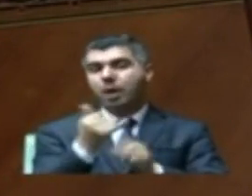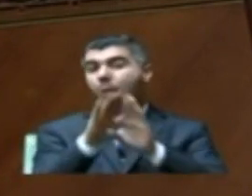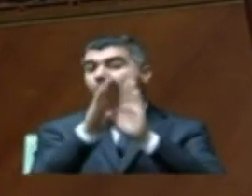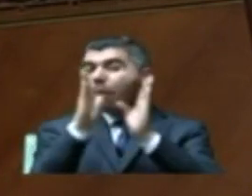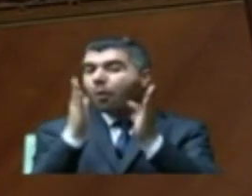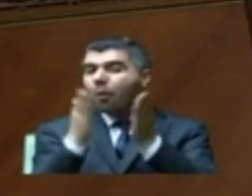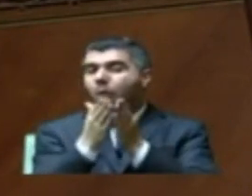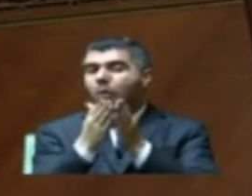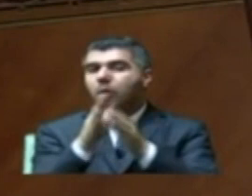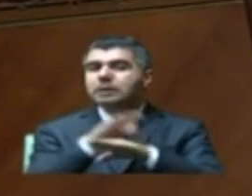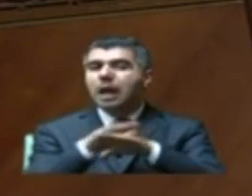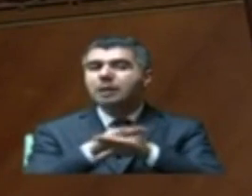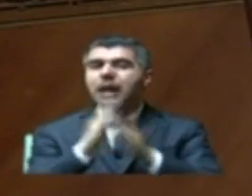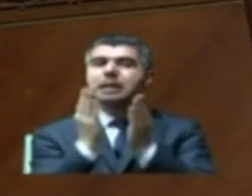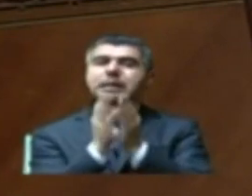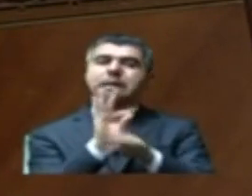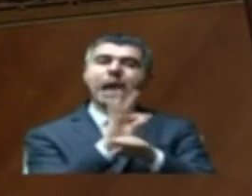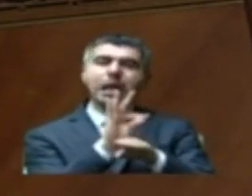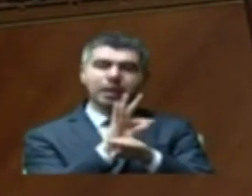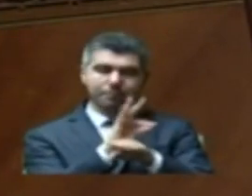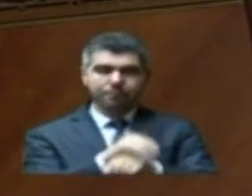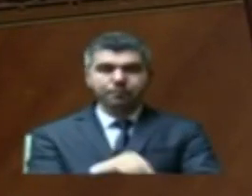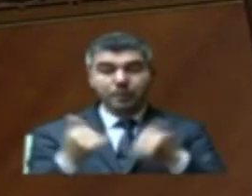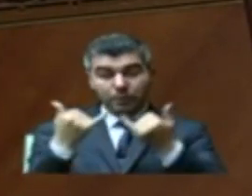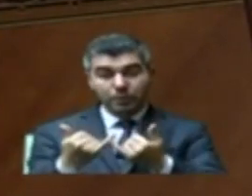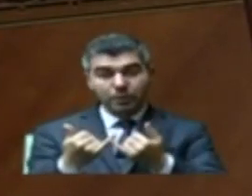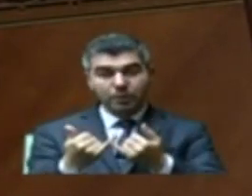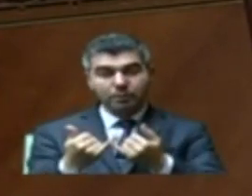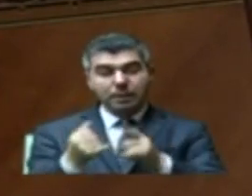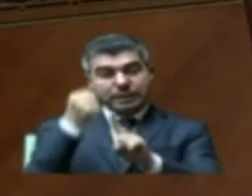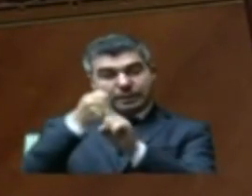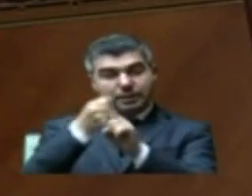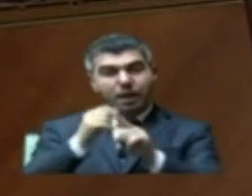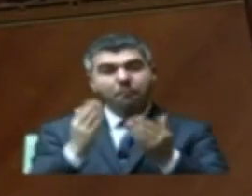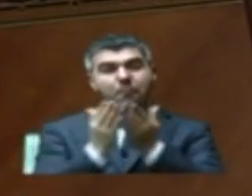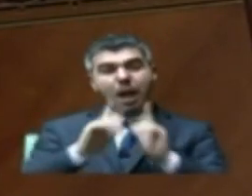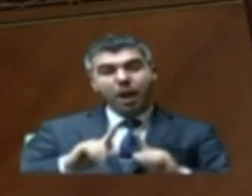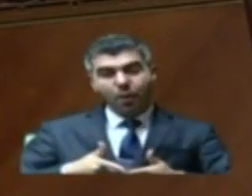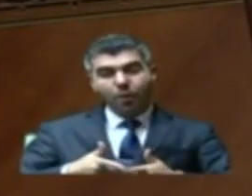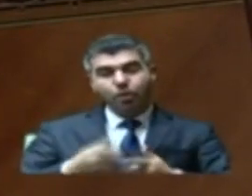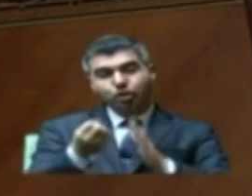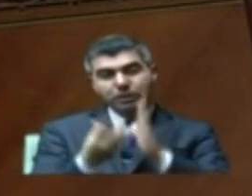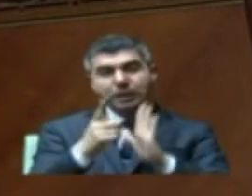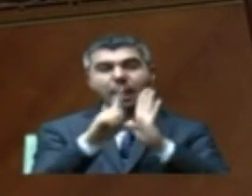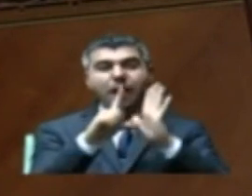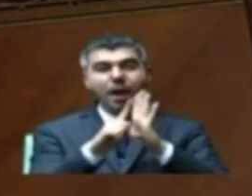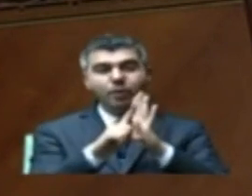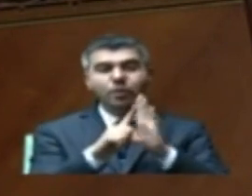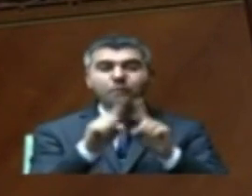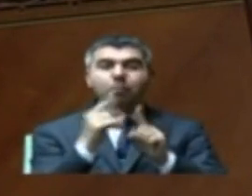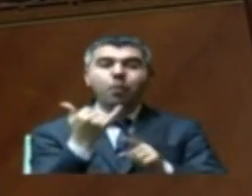التعليمية. الآن القانون الإطار اللي غادي يجيكم ديال التربية والتكوين حتى هو كيأكد على أن الرابعة